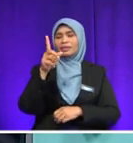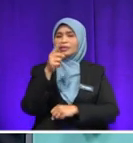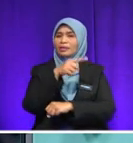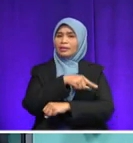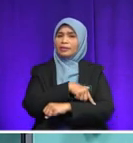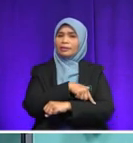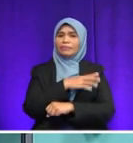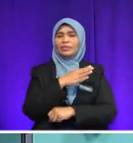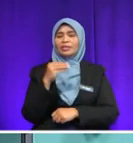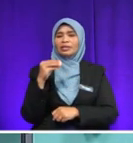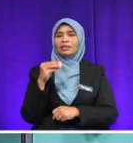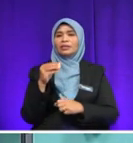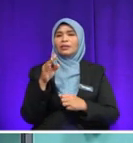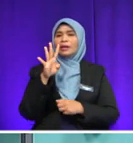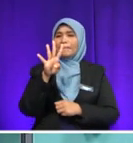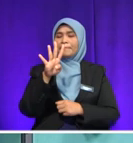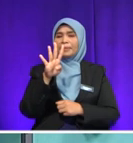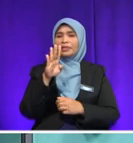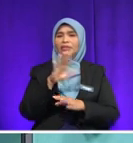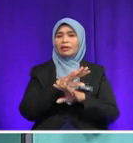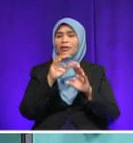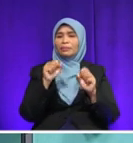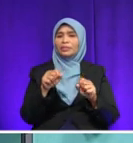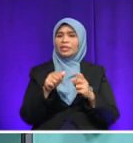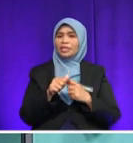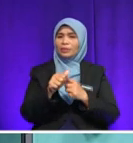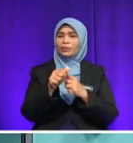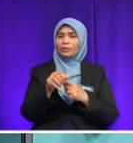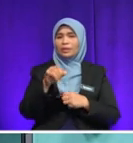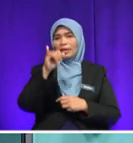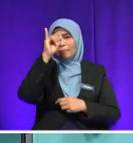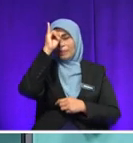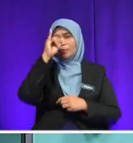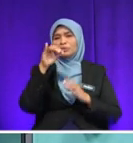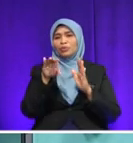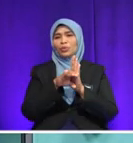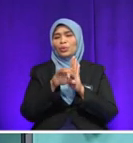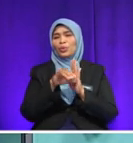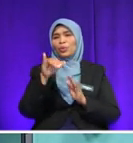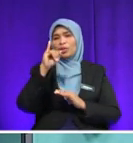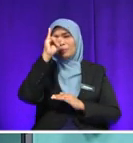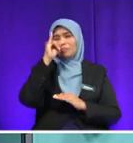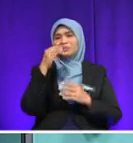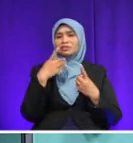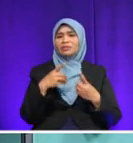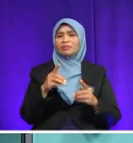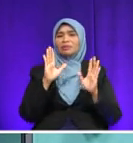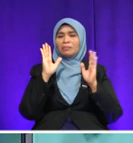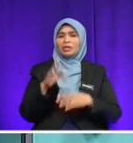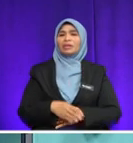dan yang keempat tidak boleh mengikuti imam datang ke masjid itu Iman sedang sembahyang Isya